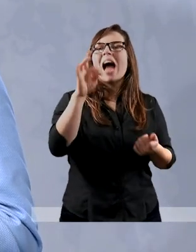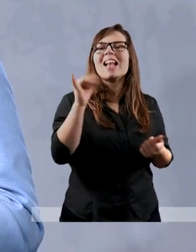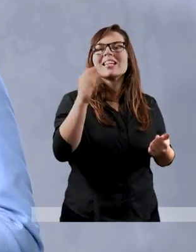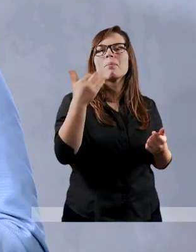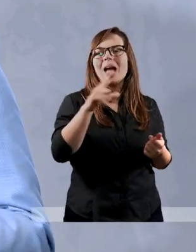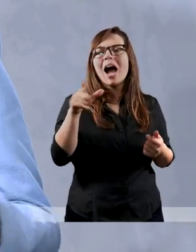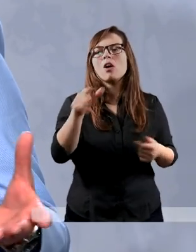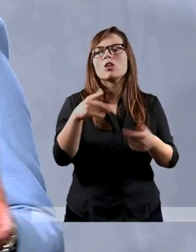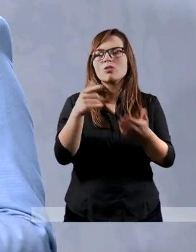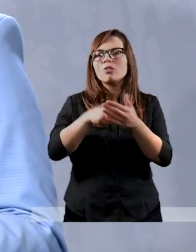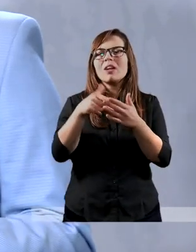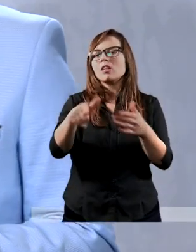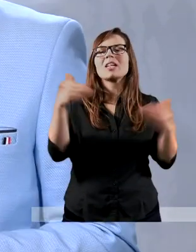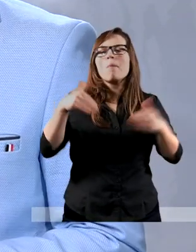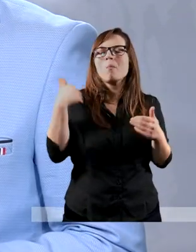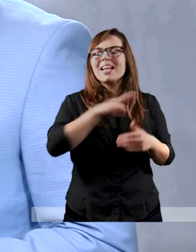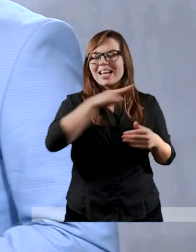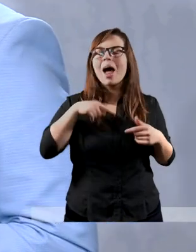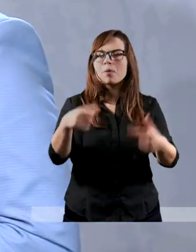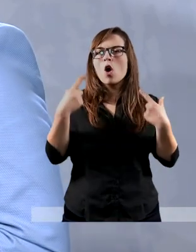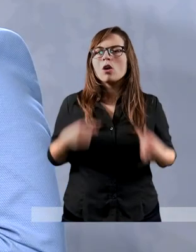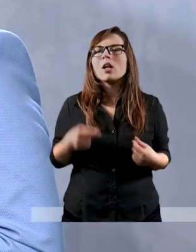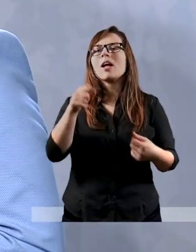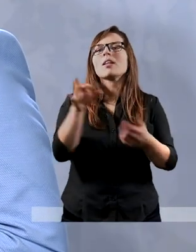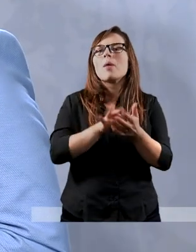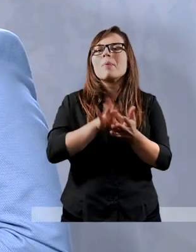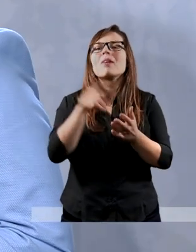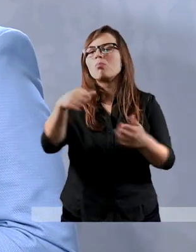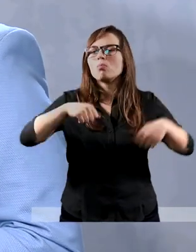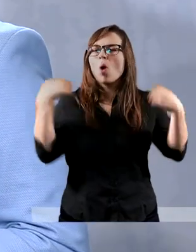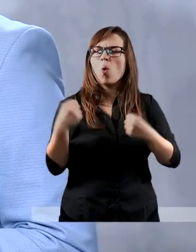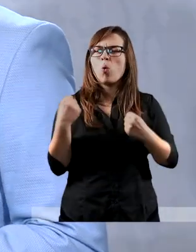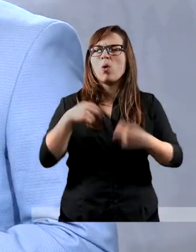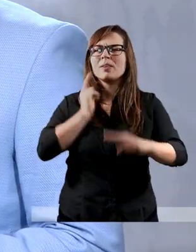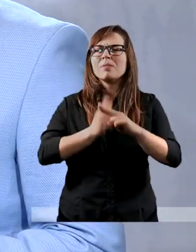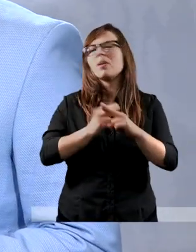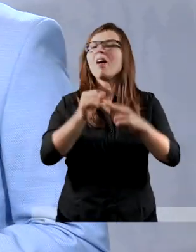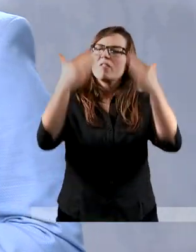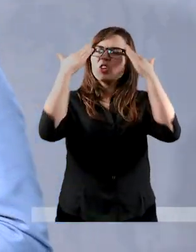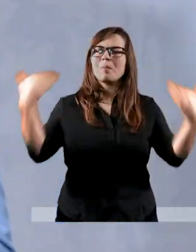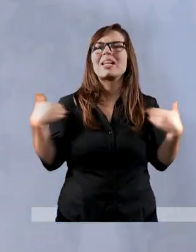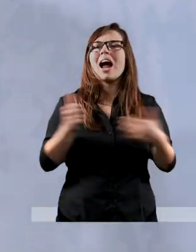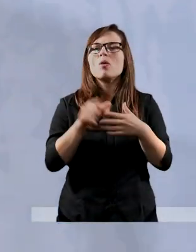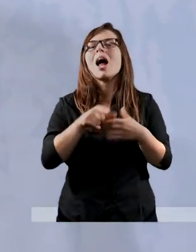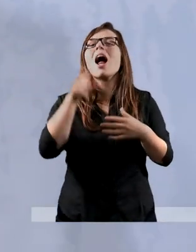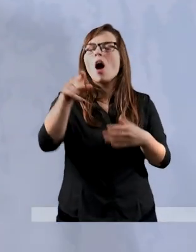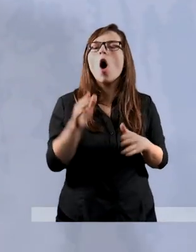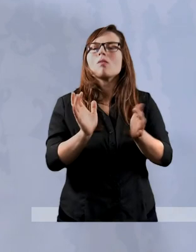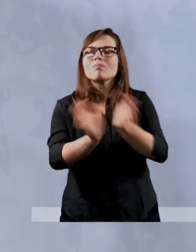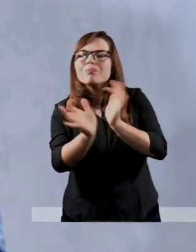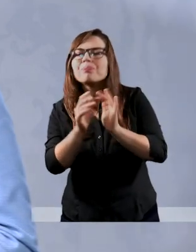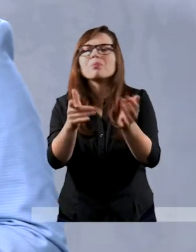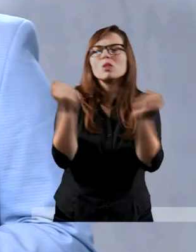Akurat Michał Dudkowski dzisiaj tutaj nie mógł być z nami. Jego tato w nocy mocno zachorował, znalazł się w szpitalu. Niemniej jednak otaczaliśmy